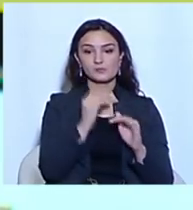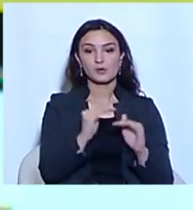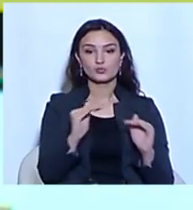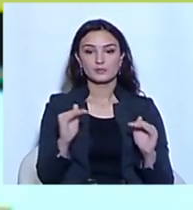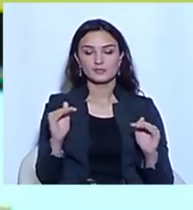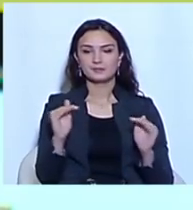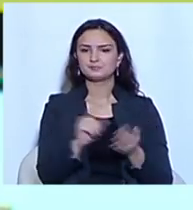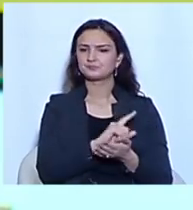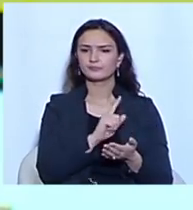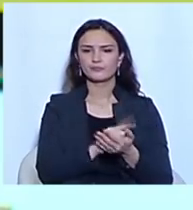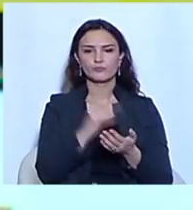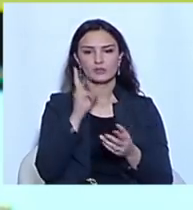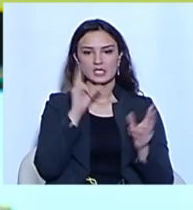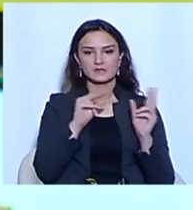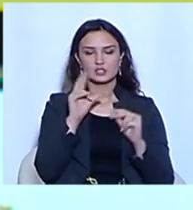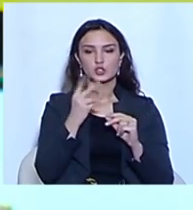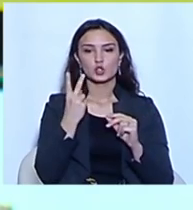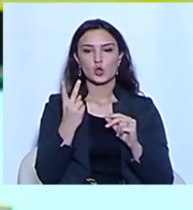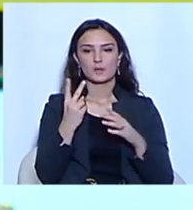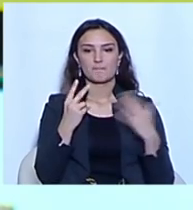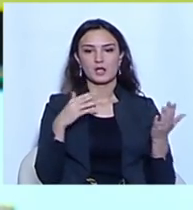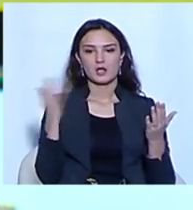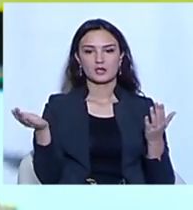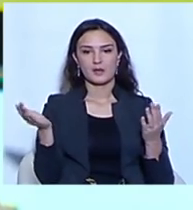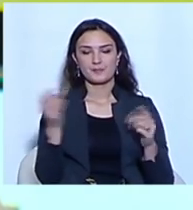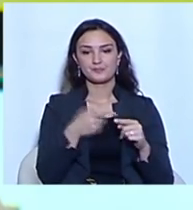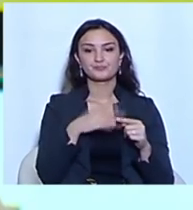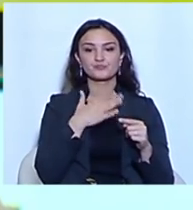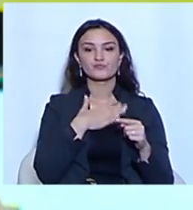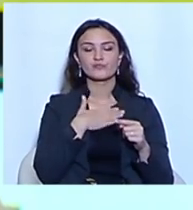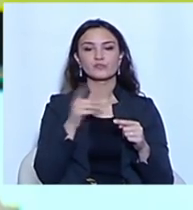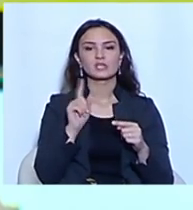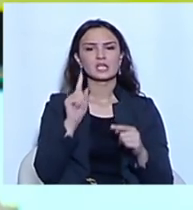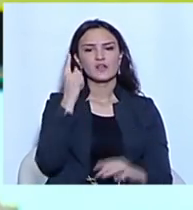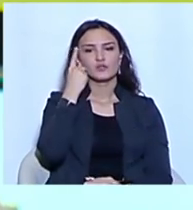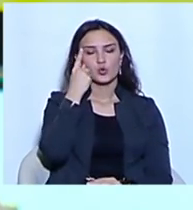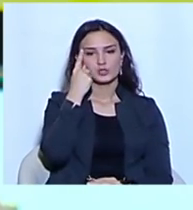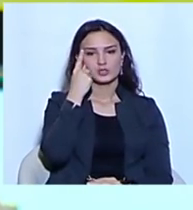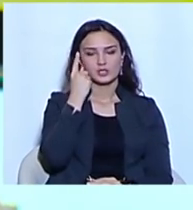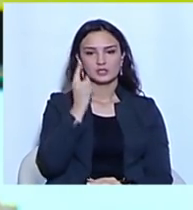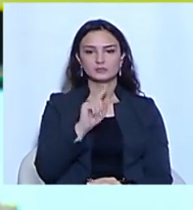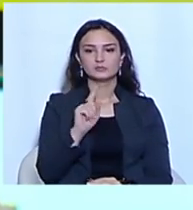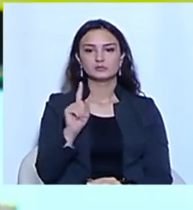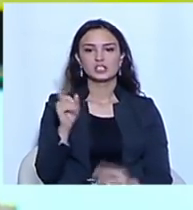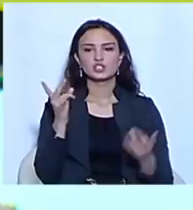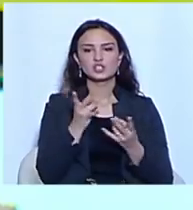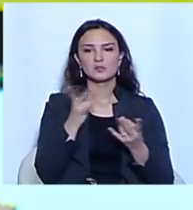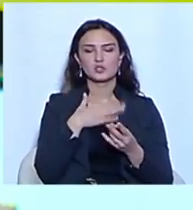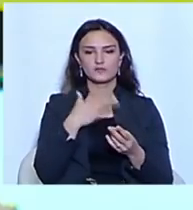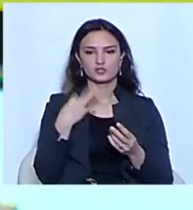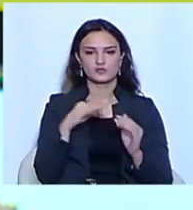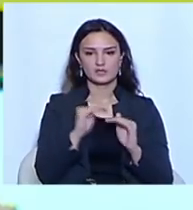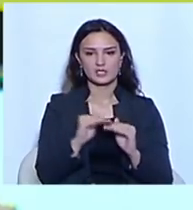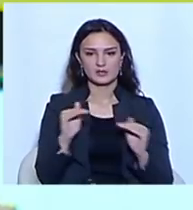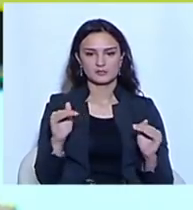ბავშვებზე, აუცილებლად უნდა გავითვალისწინოთ ორი მხარე. ჩვენ რა გგონია? რა სჭირდებათ ჩვენ